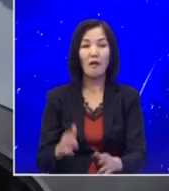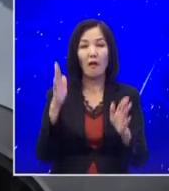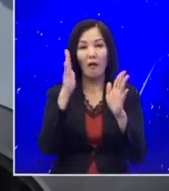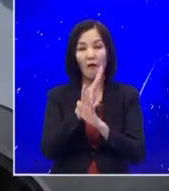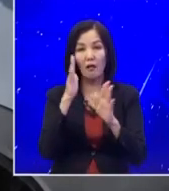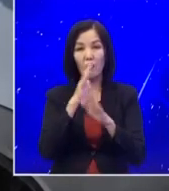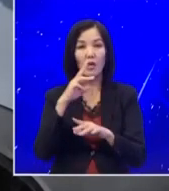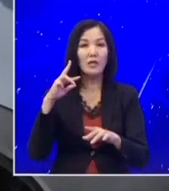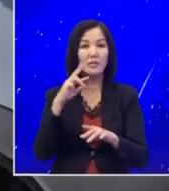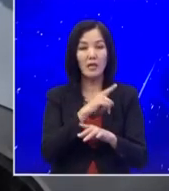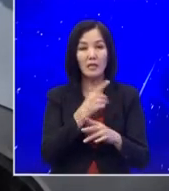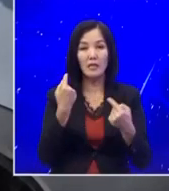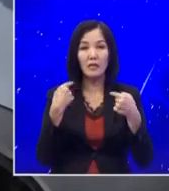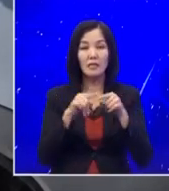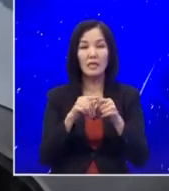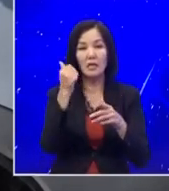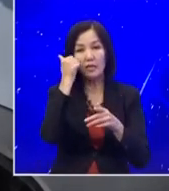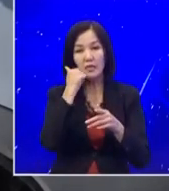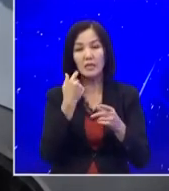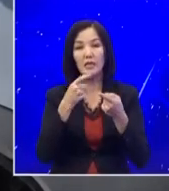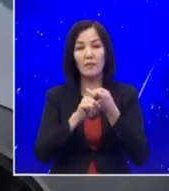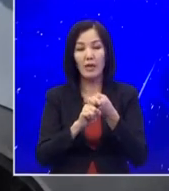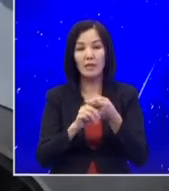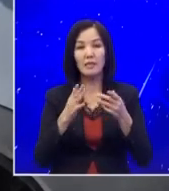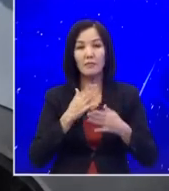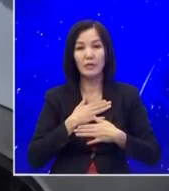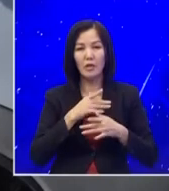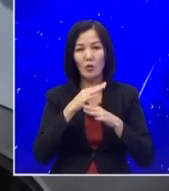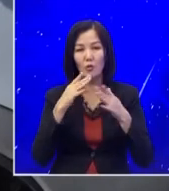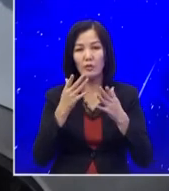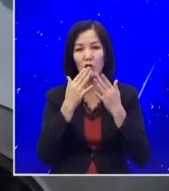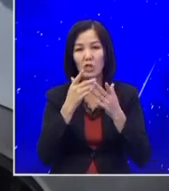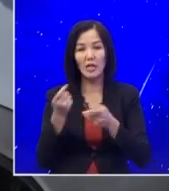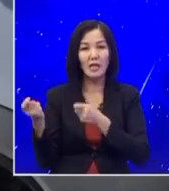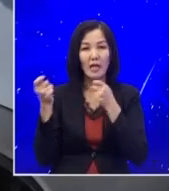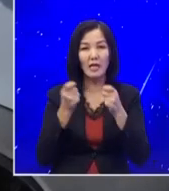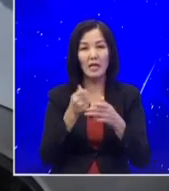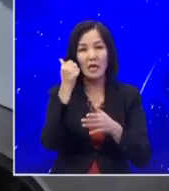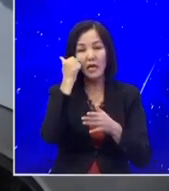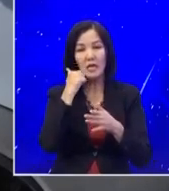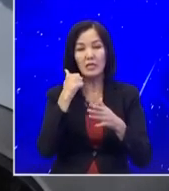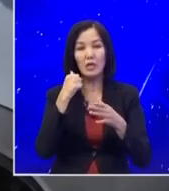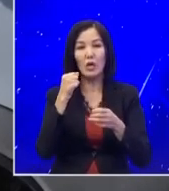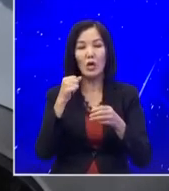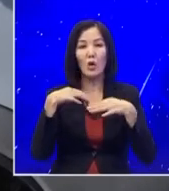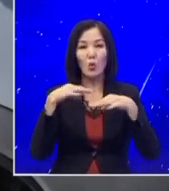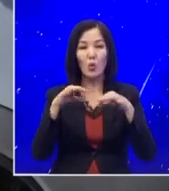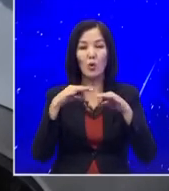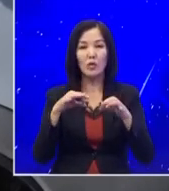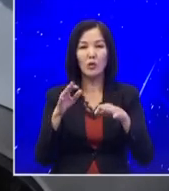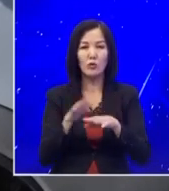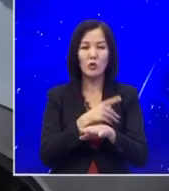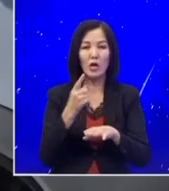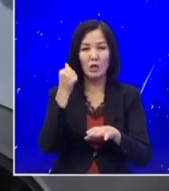Экологиялық зияндылығы техникалардың ескілігіне байланысты бізде көбіне шетелден әкелінген ескі көліктер қолданылады. Ұзақ жыл